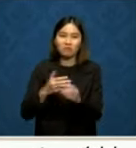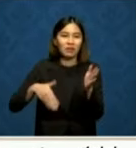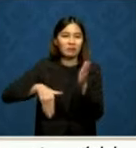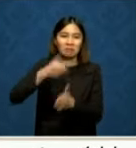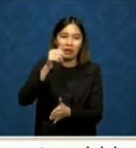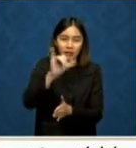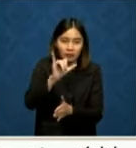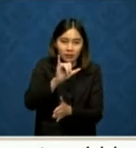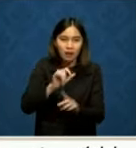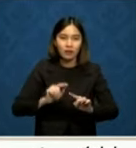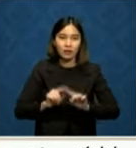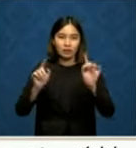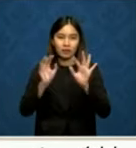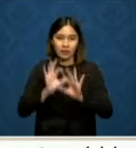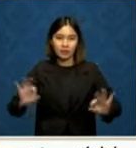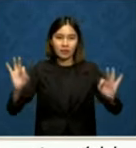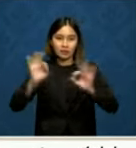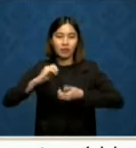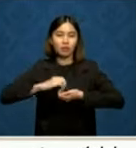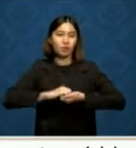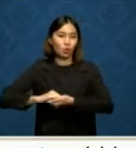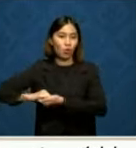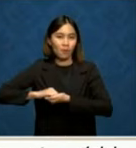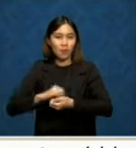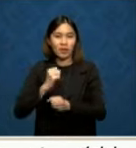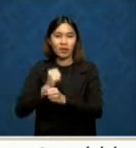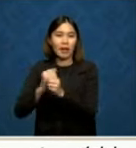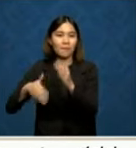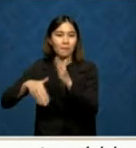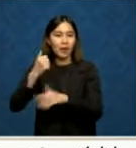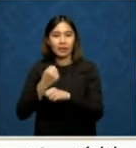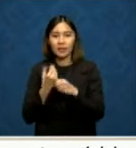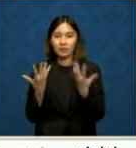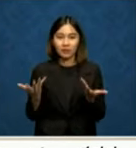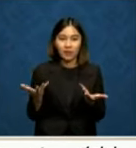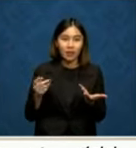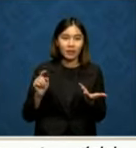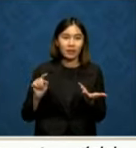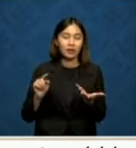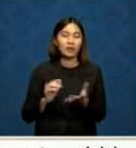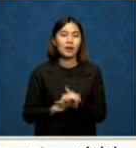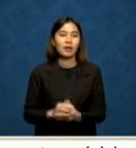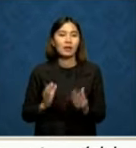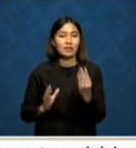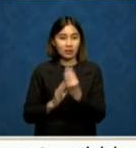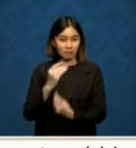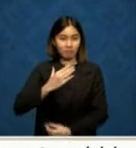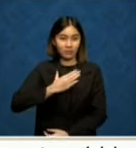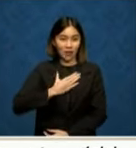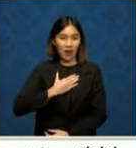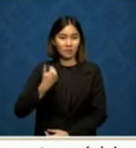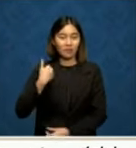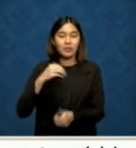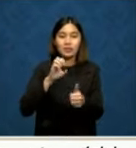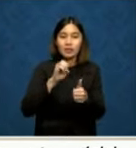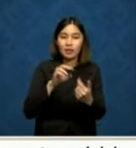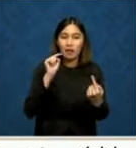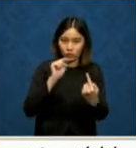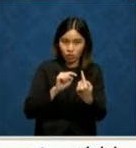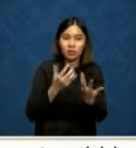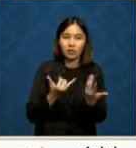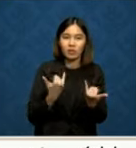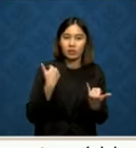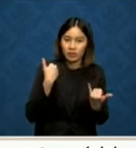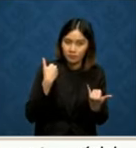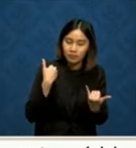สำเร็จแต่แ่นอนเราจะรวมมอกัน ทำให้สำเรจอย่ไรนะคะสภาวงกมีข้อเสนอต่เรื่องนี้